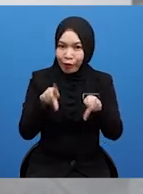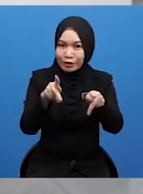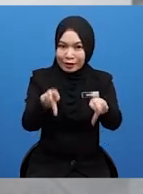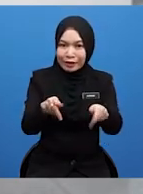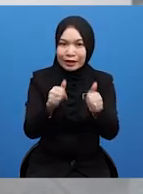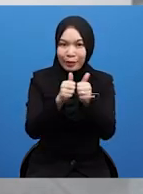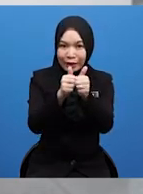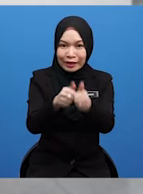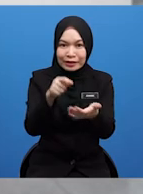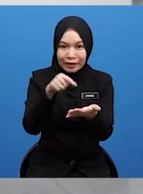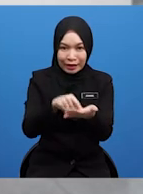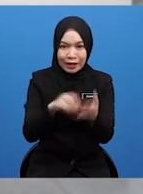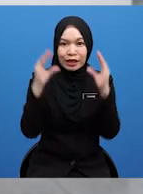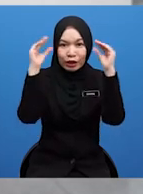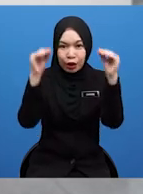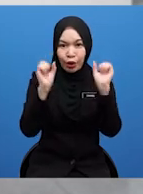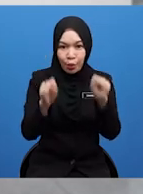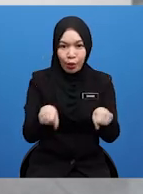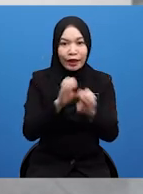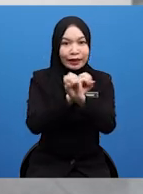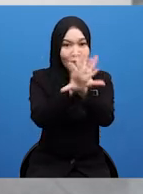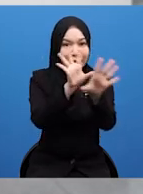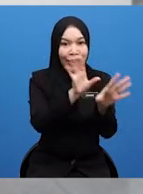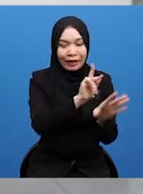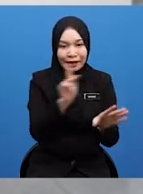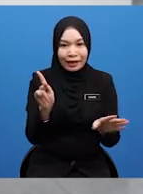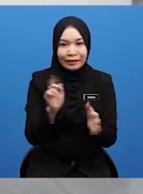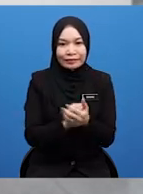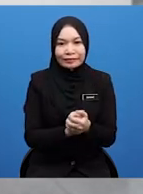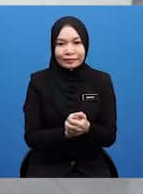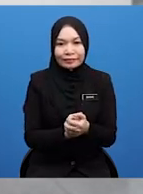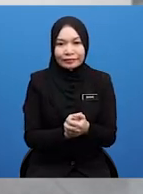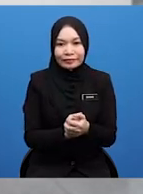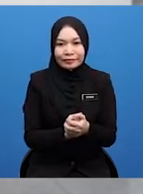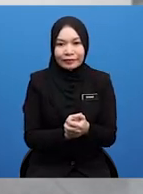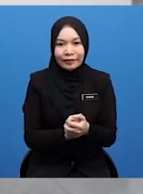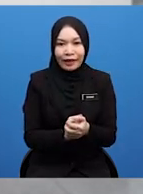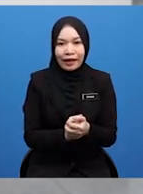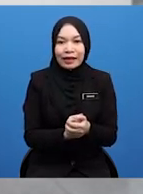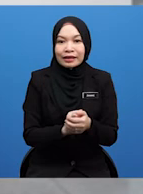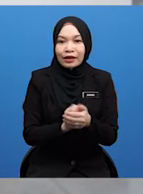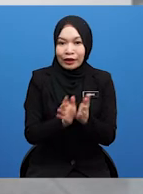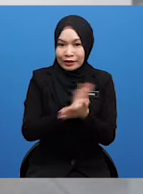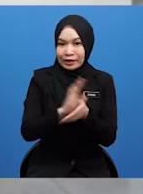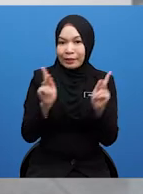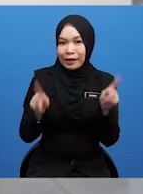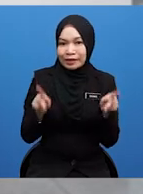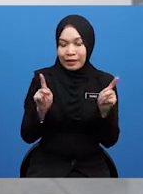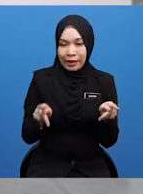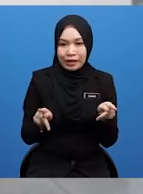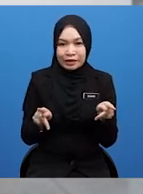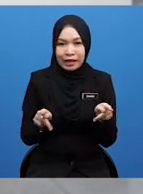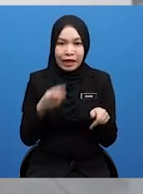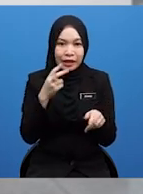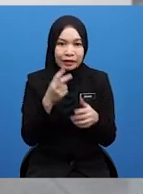itu kan tadi aku beli Terangkan lagi secara lebih mendalam boleh boleh boleh dipelajari dengan betul ya cranya selepas kita